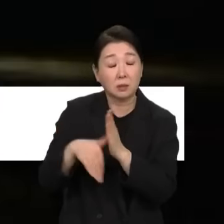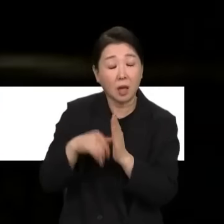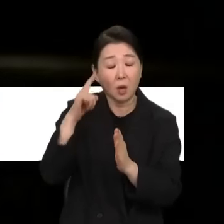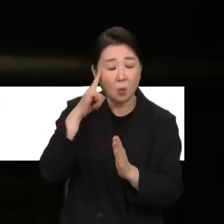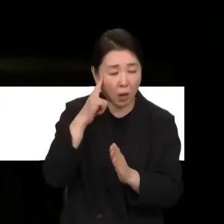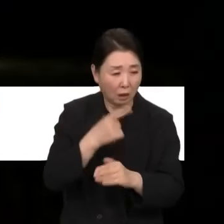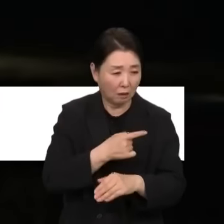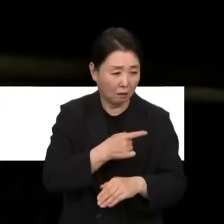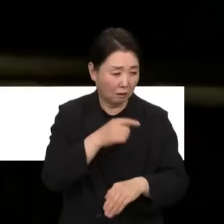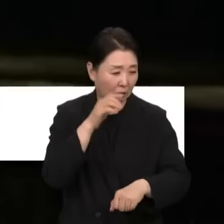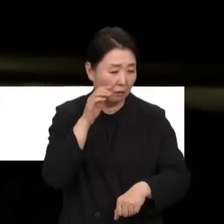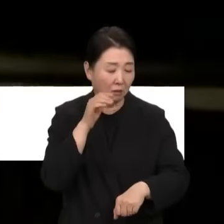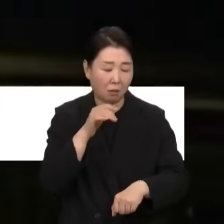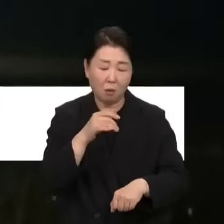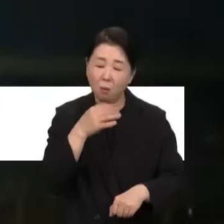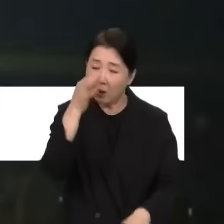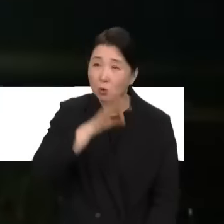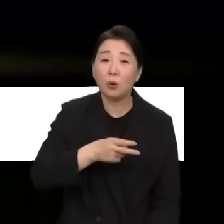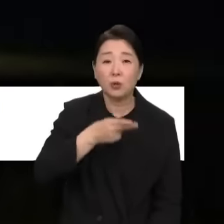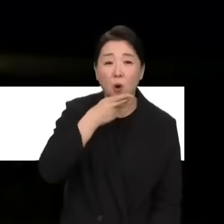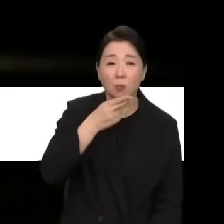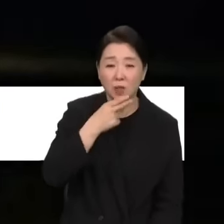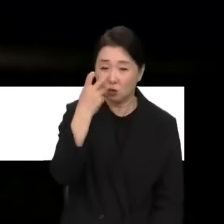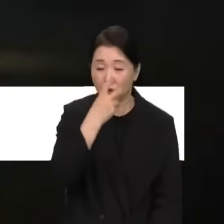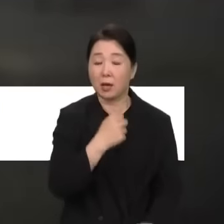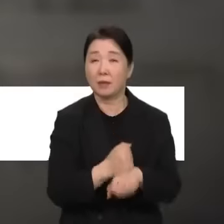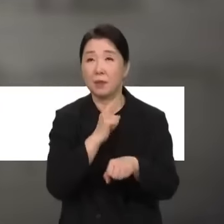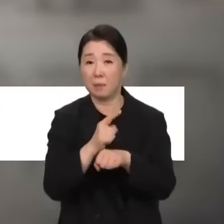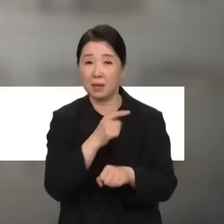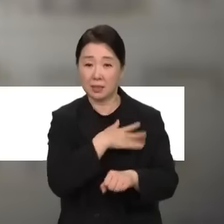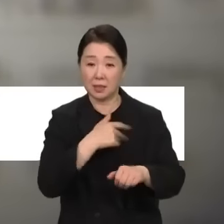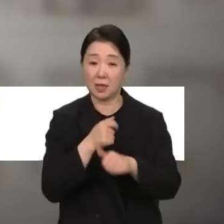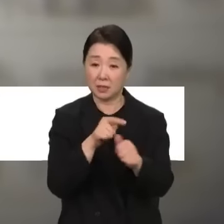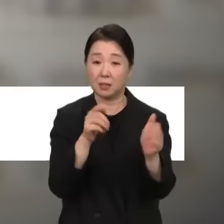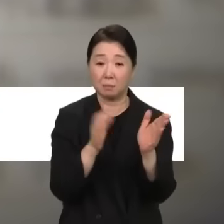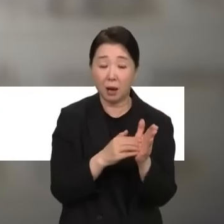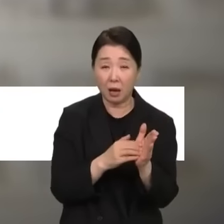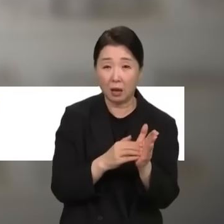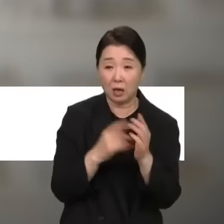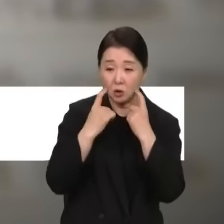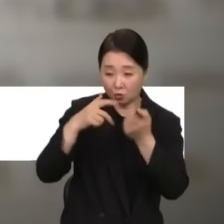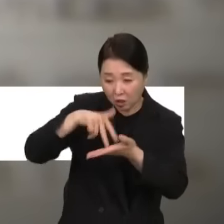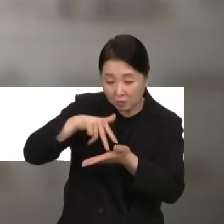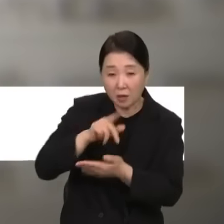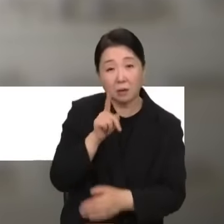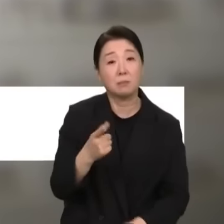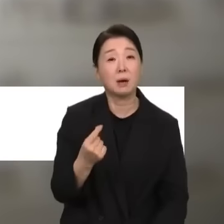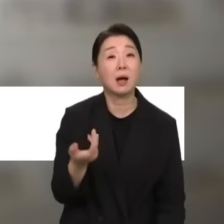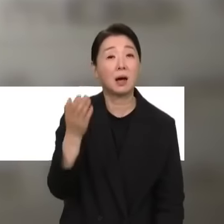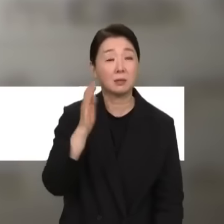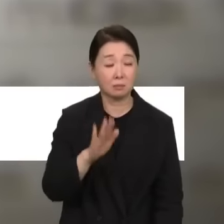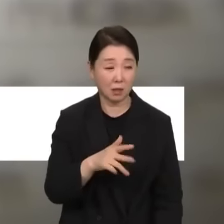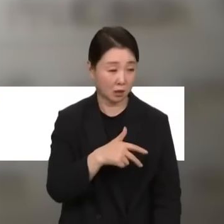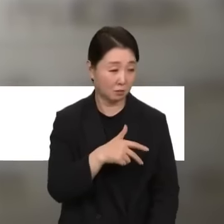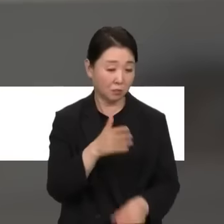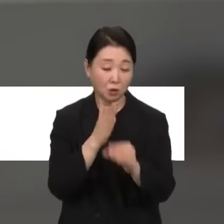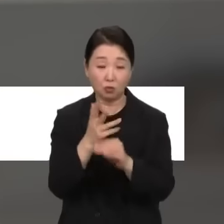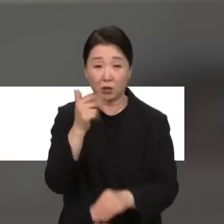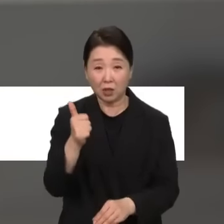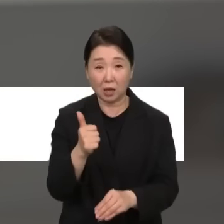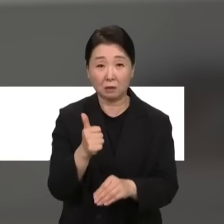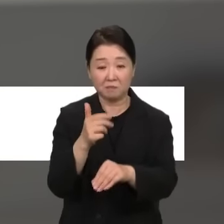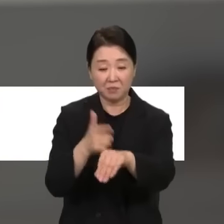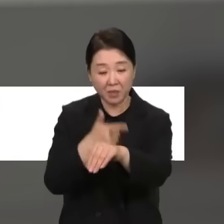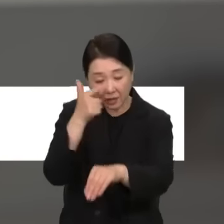한다는 사단장의 지적사항을 전달받았다고 진술했습니다. 주관적 생각이라고 덧붙였지만 중대장과 대대